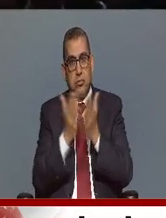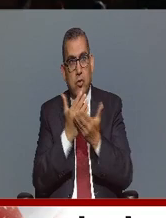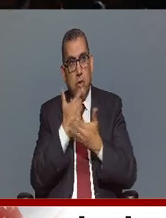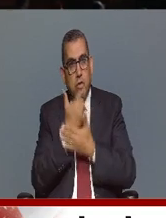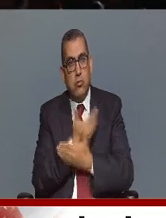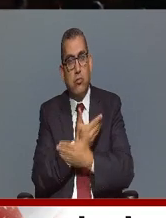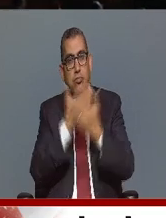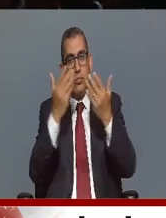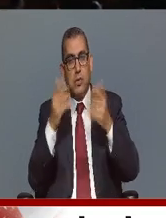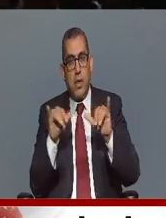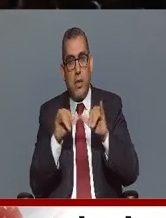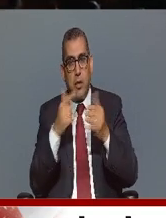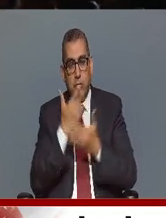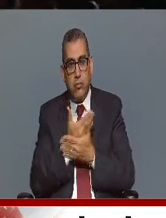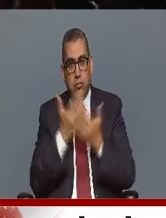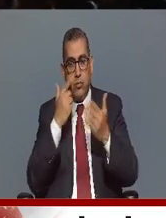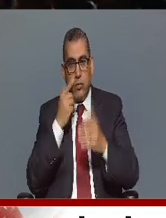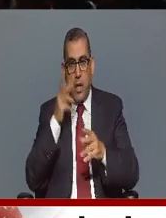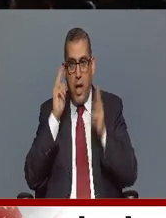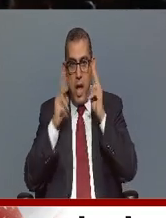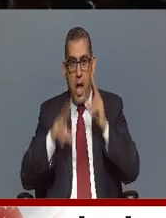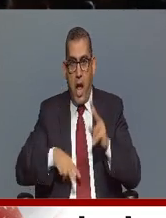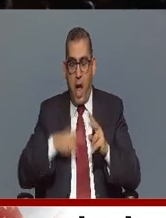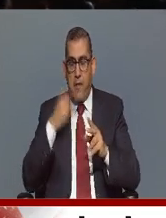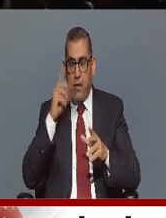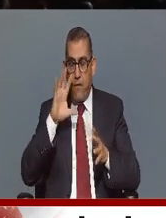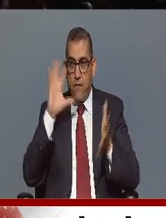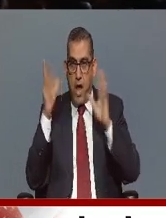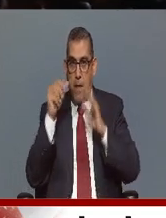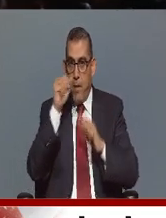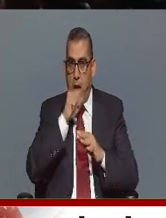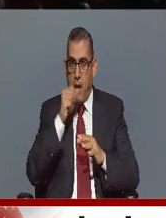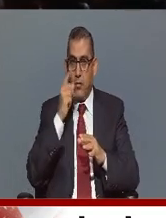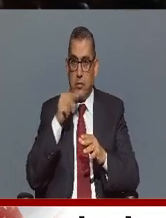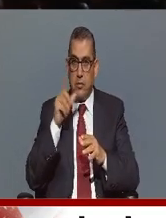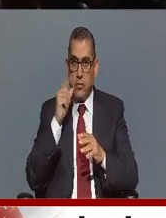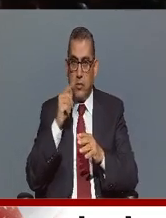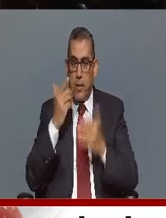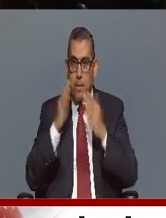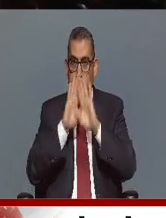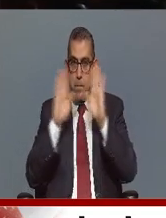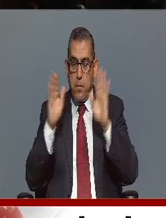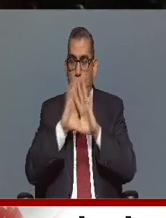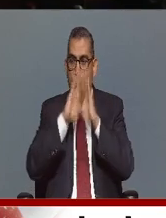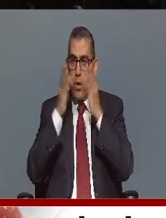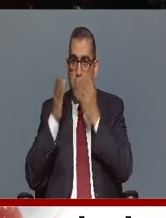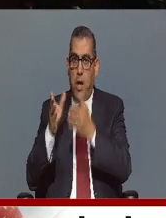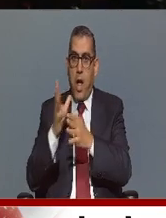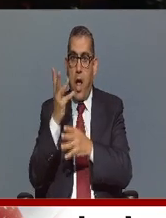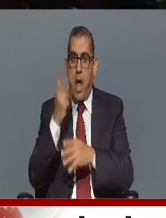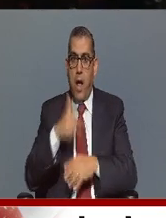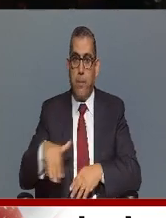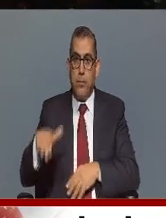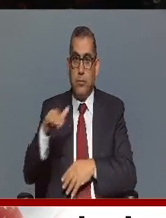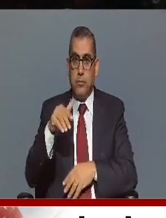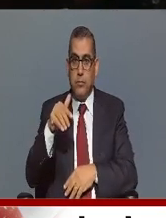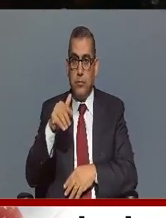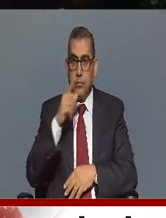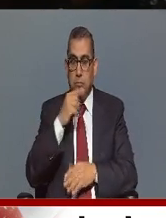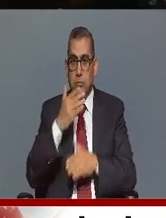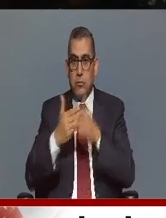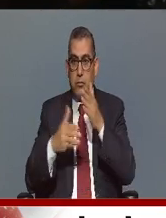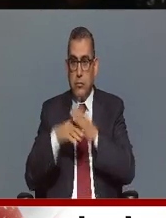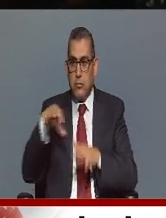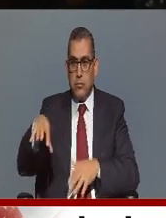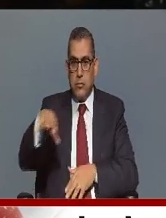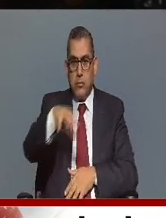يعني أحسن العروض العالمية وضمان التشغيل طوال العام. وهي بتحتوي على منشآت